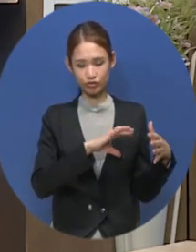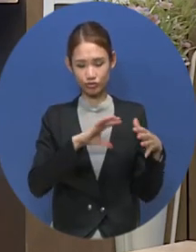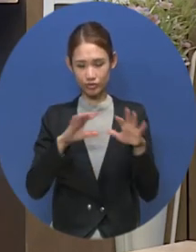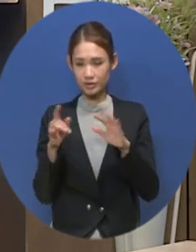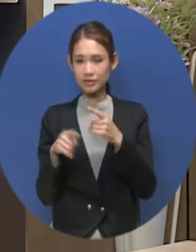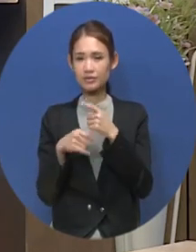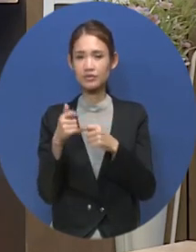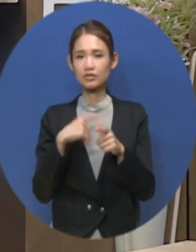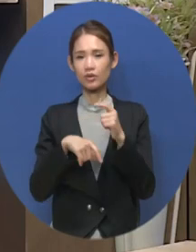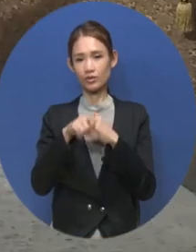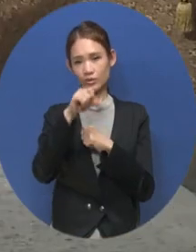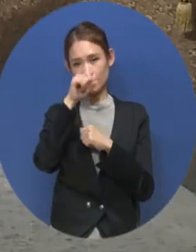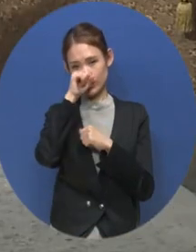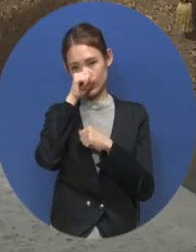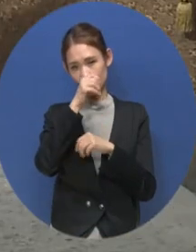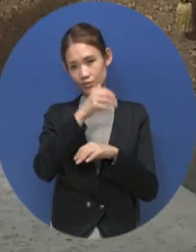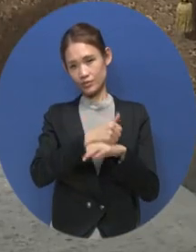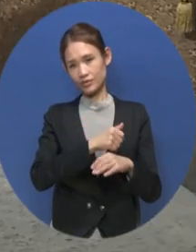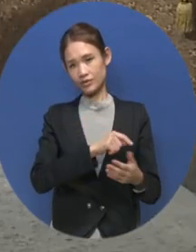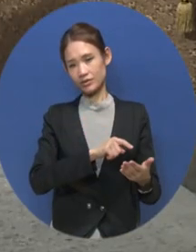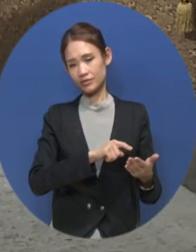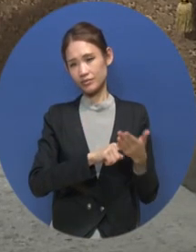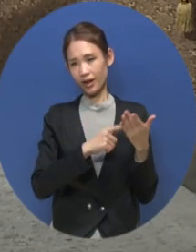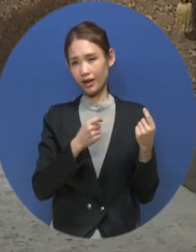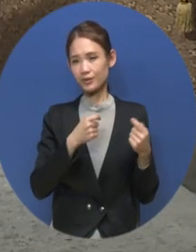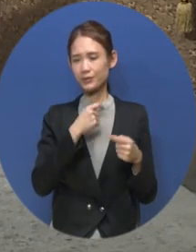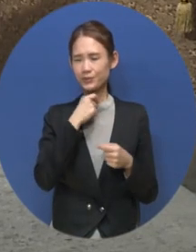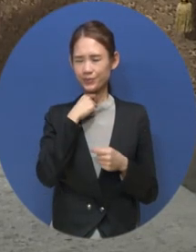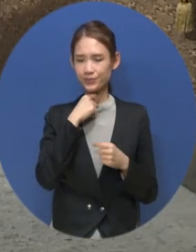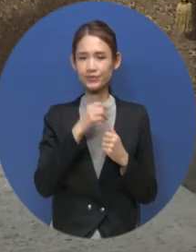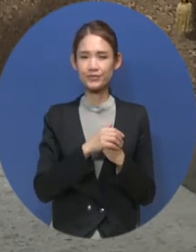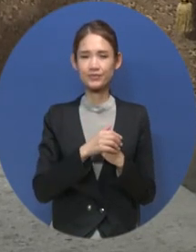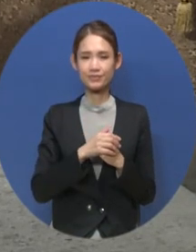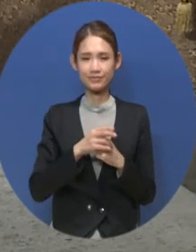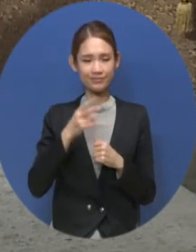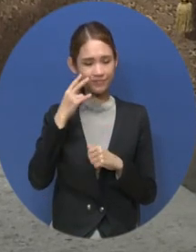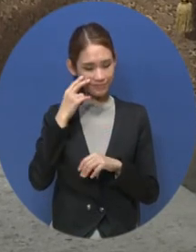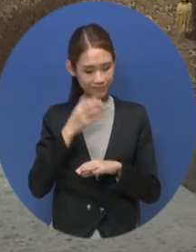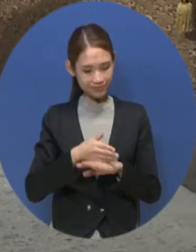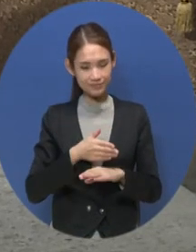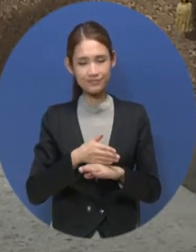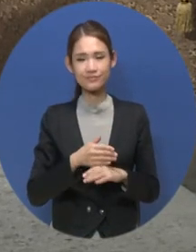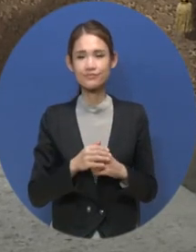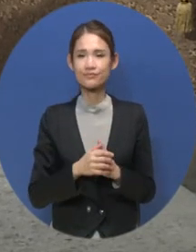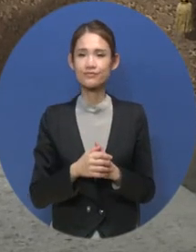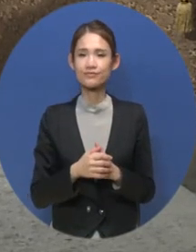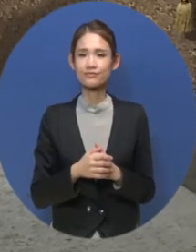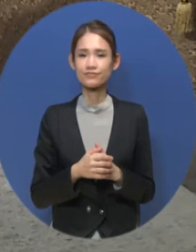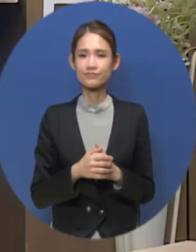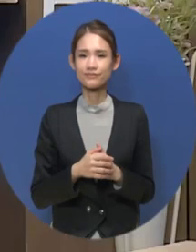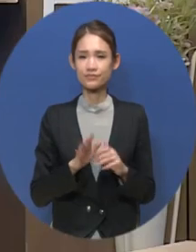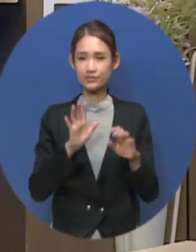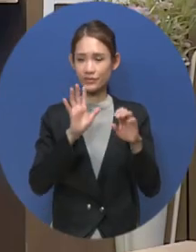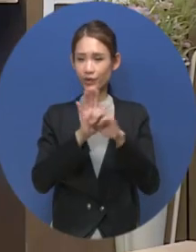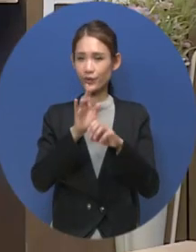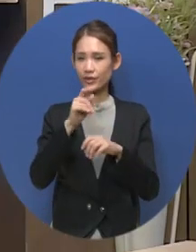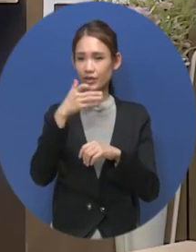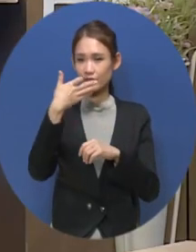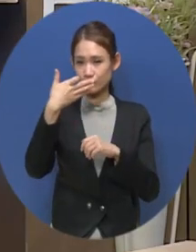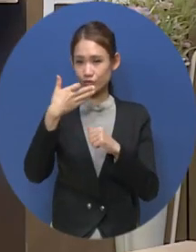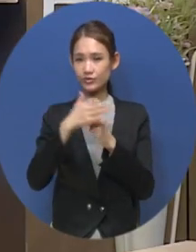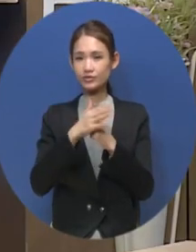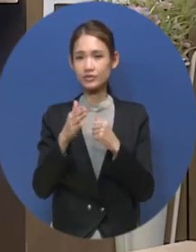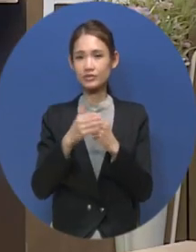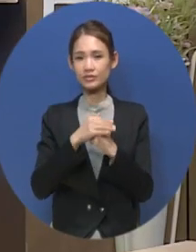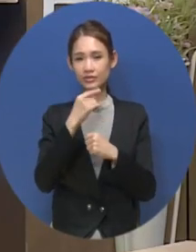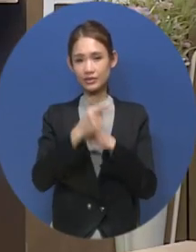또 다른 또 좋은 성과를 내주셨으면 하는 바람입니다. 예, 고맙습니다. 네. 그리고 또 이제 코로나19로 인해서